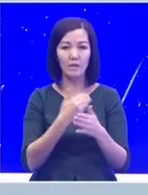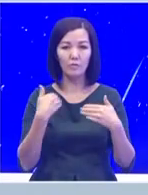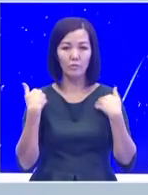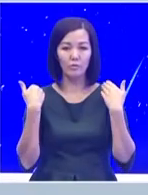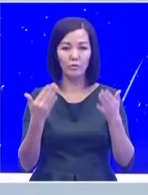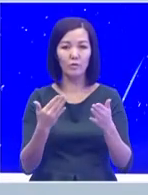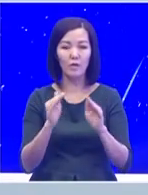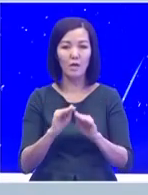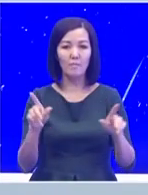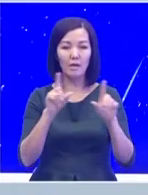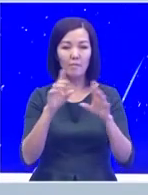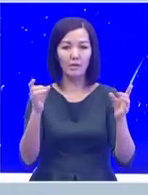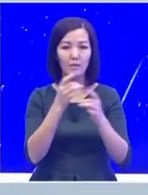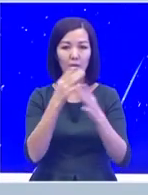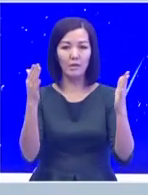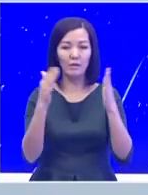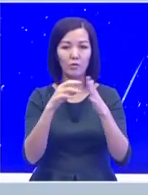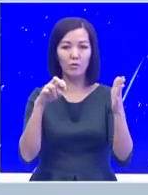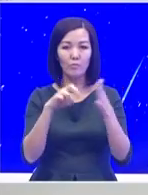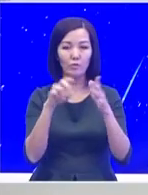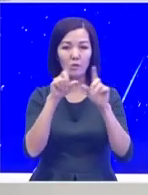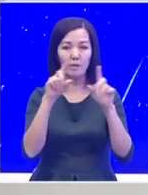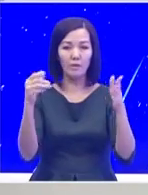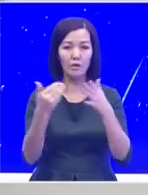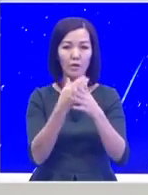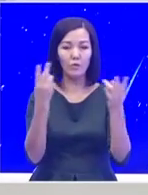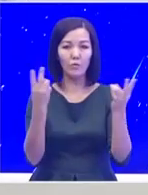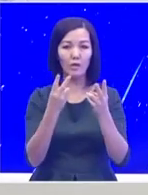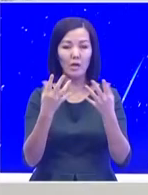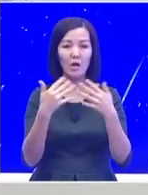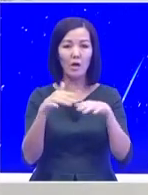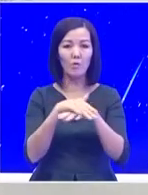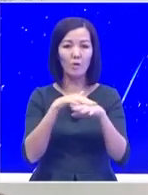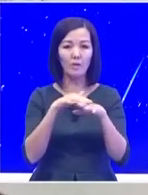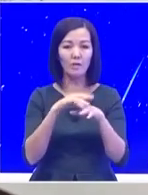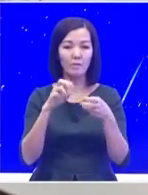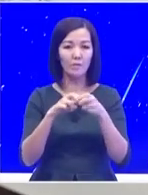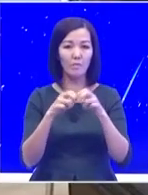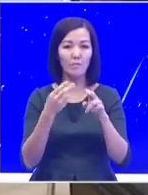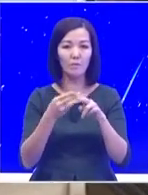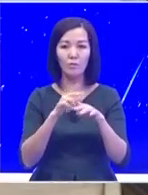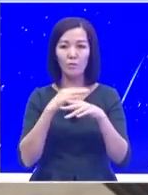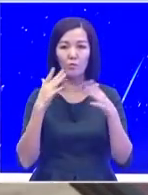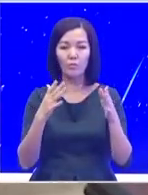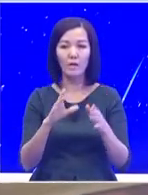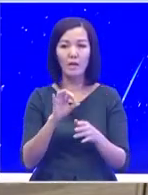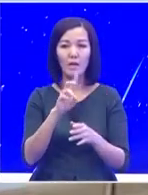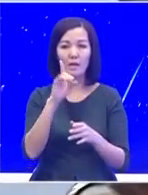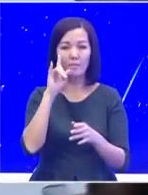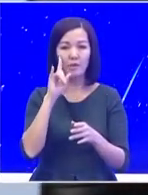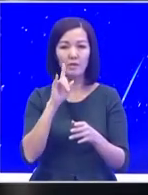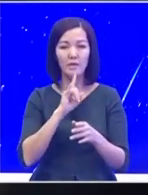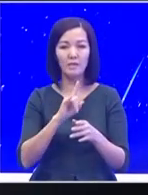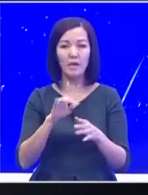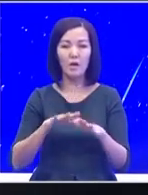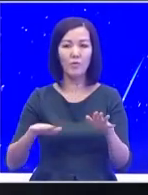Балабақша, мәдениет үйі, почта ғимаратында жаңалау керек. Ауыл халқының қажеттілігі болған емес. Еңбекші Қазақ ауданында шелек